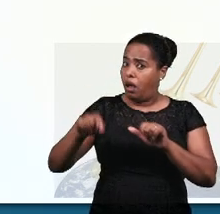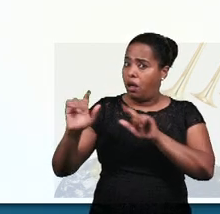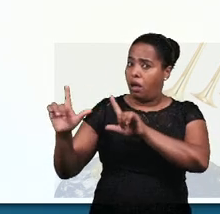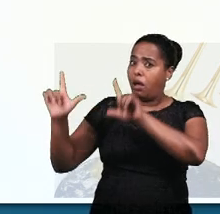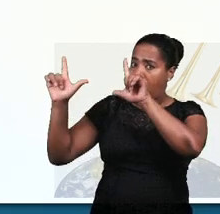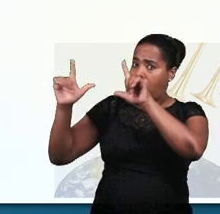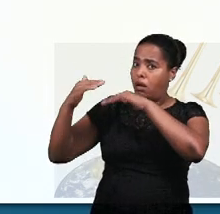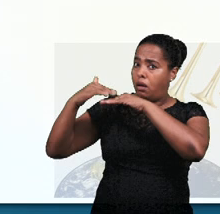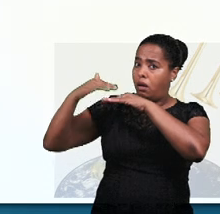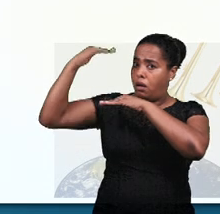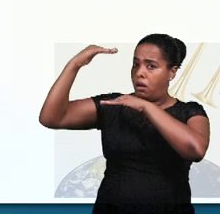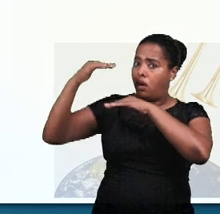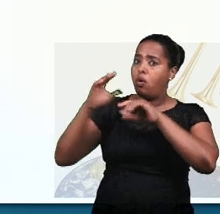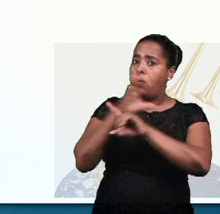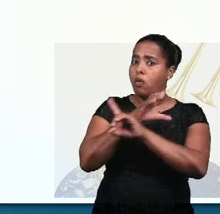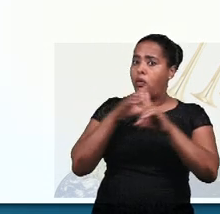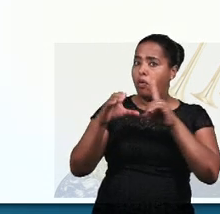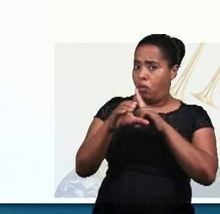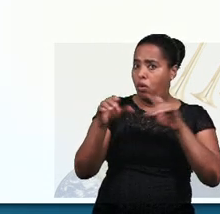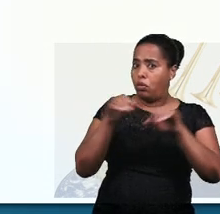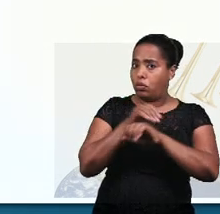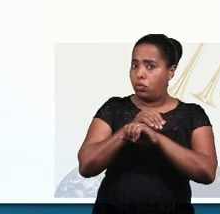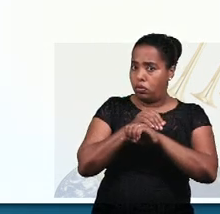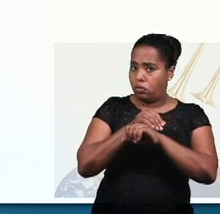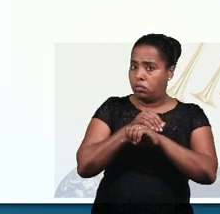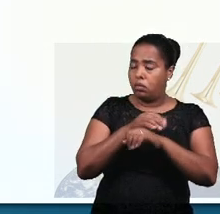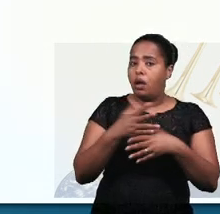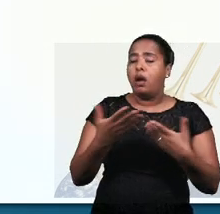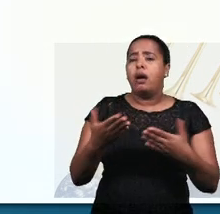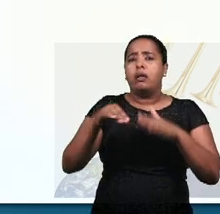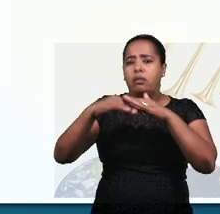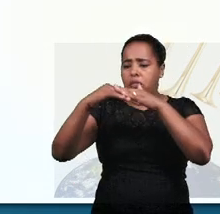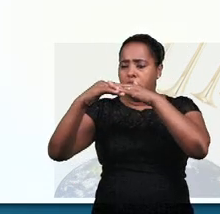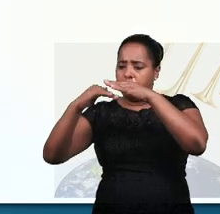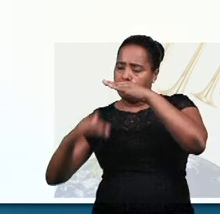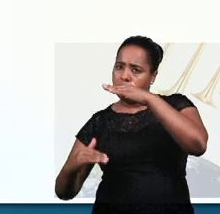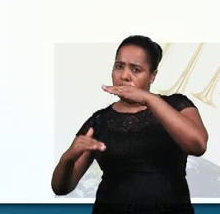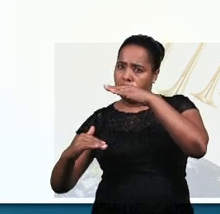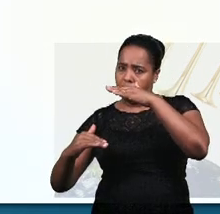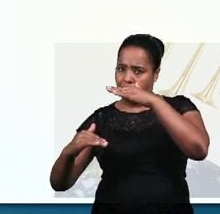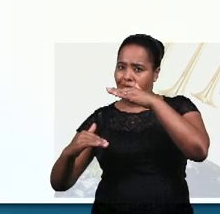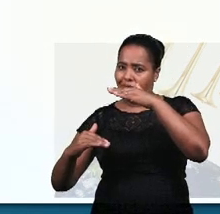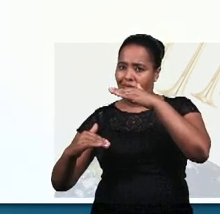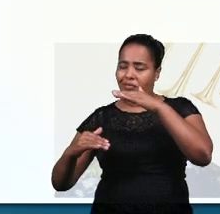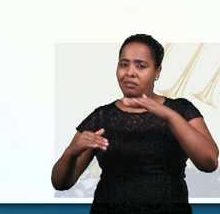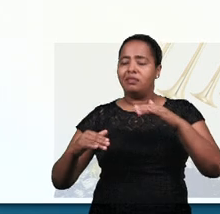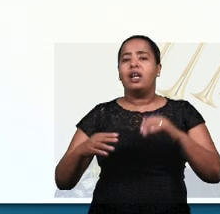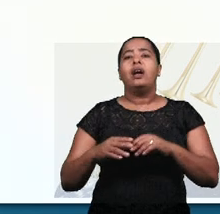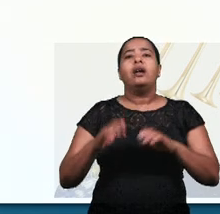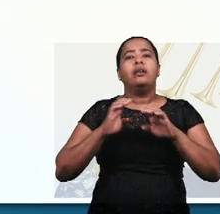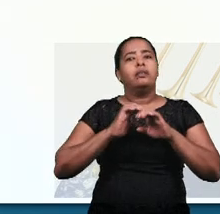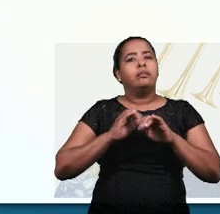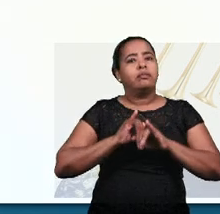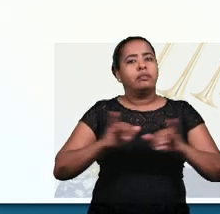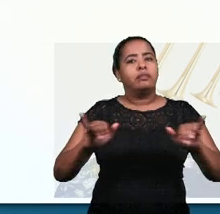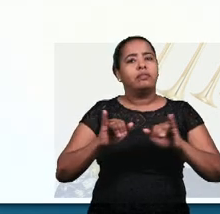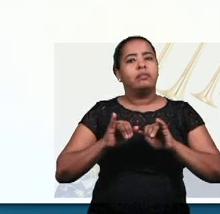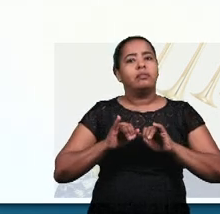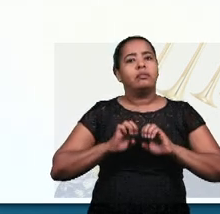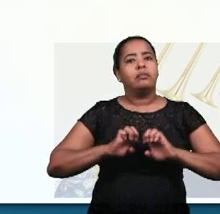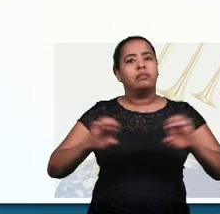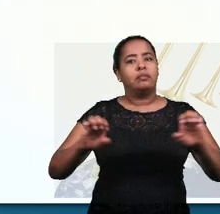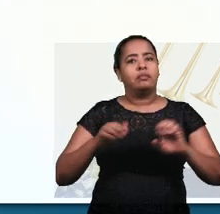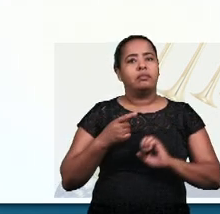Cette partie plus haute, ici, sur le tableau en haut, sont des cultes. Ici en bas, c'est la programmation En annonçant l'Évangile éternel. Nous avons